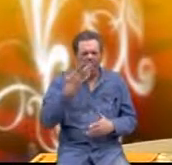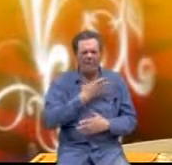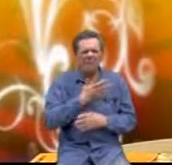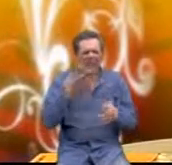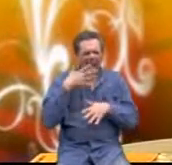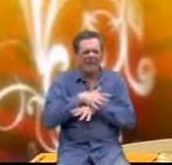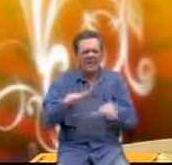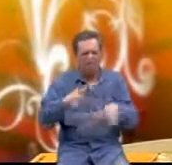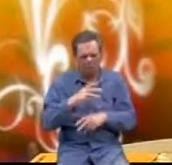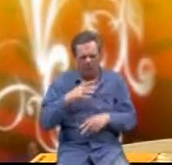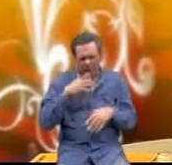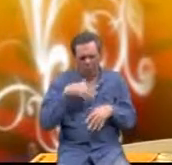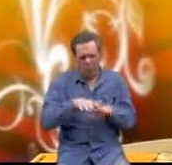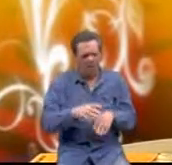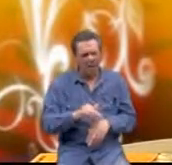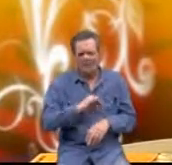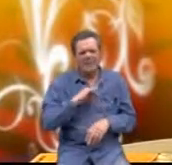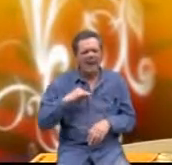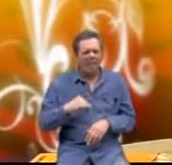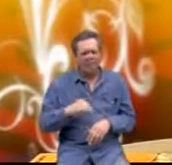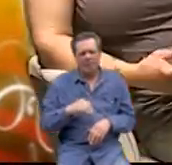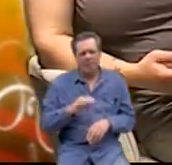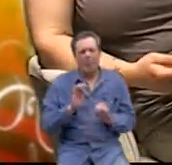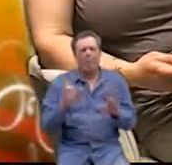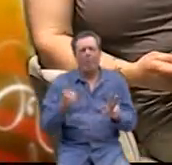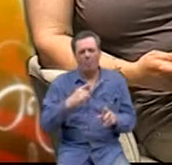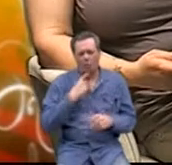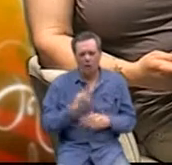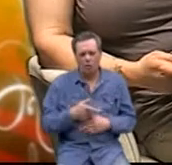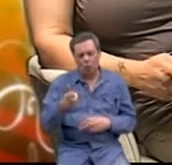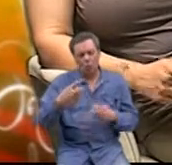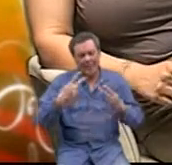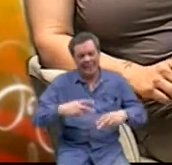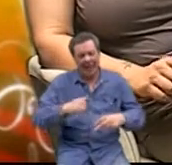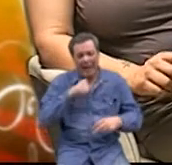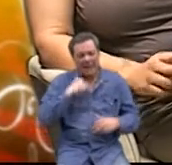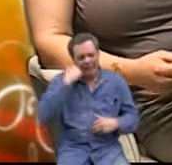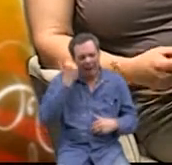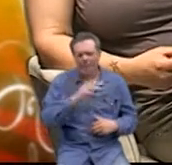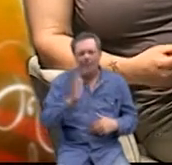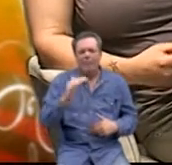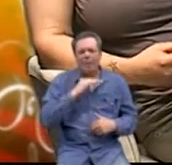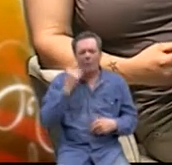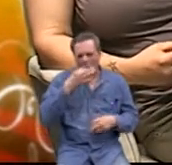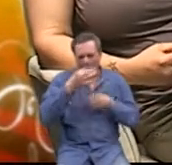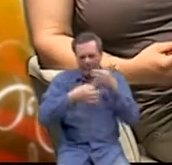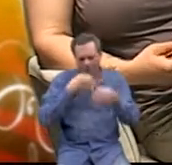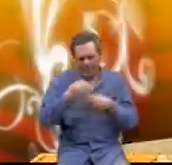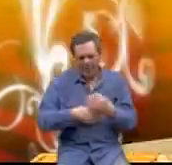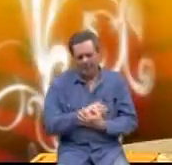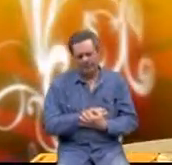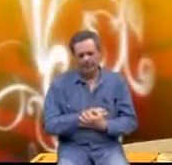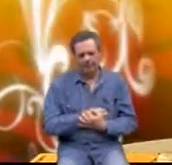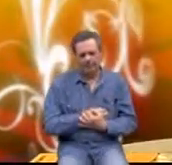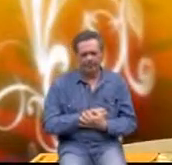da mogu sve sami riješiti. Ne može niko sve sam riješiti. Strah i sram i nedovoljno informacija. Da, nedovoljno